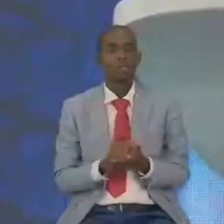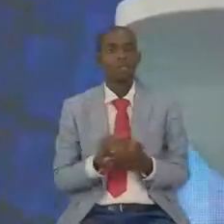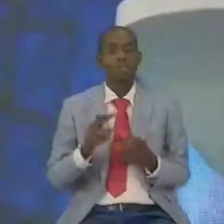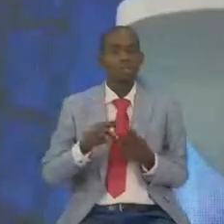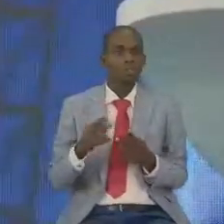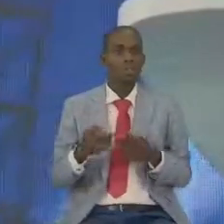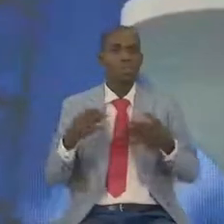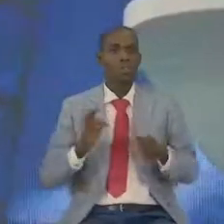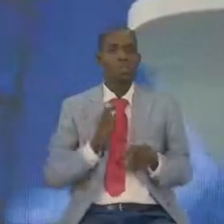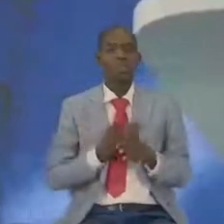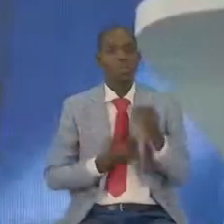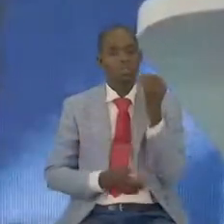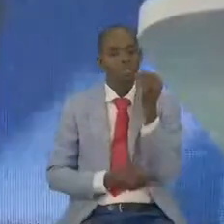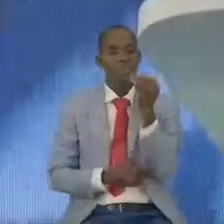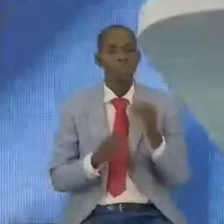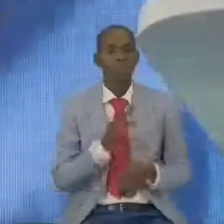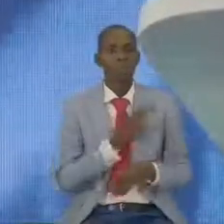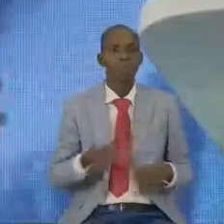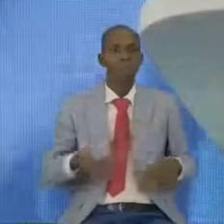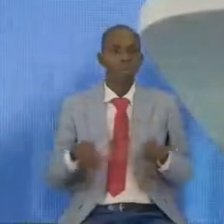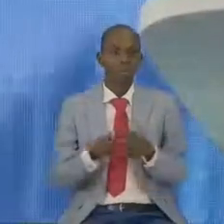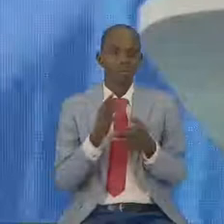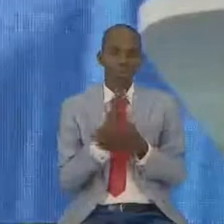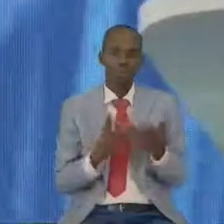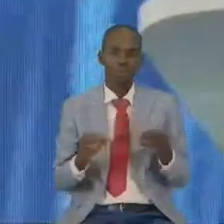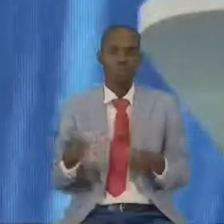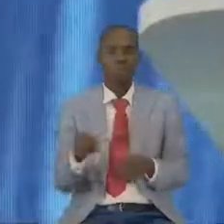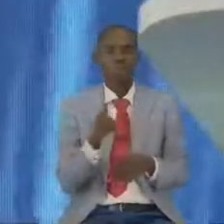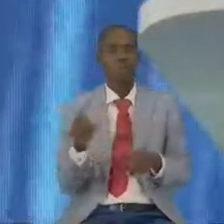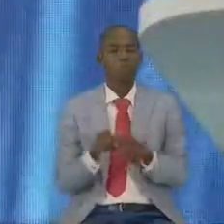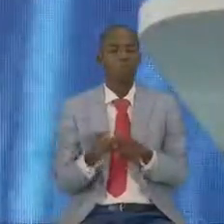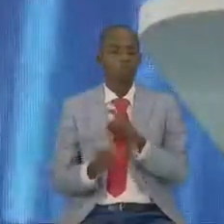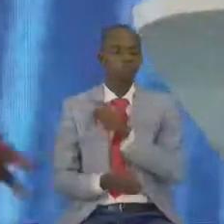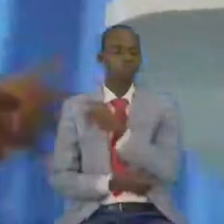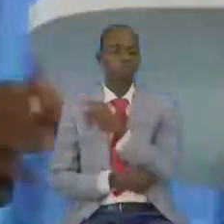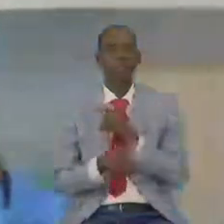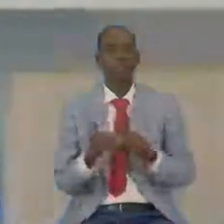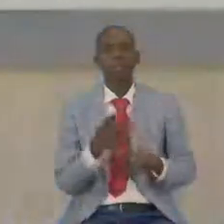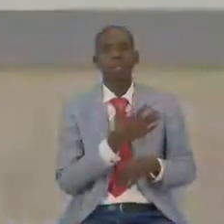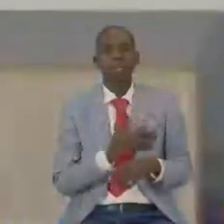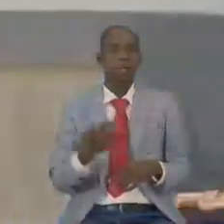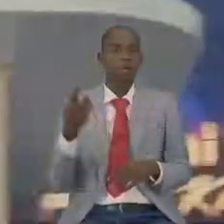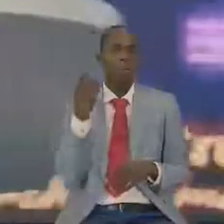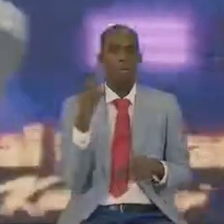Ne tentons point le Seigneur comme le tentèrent quelques-uns d'eux qui périrent par